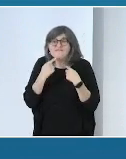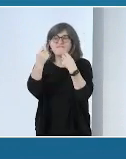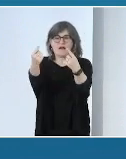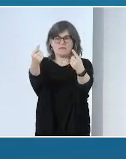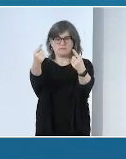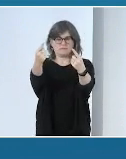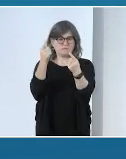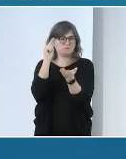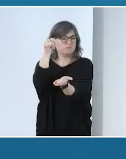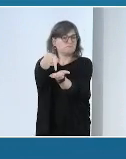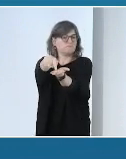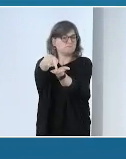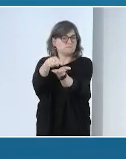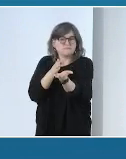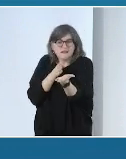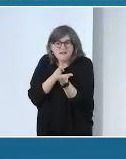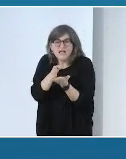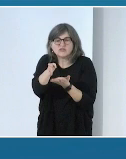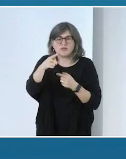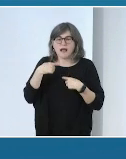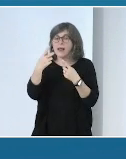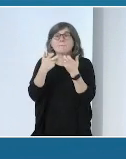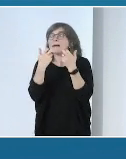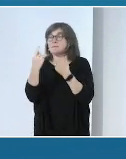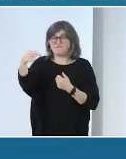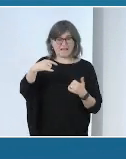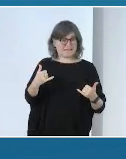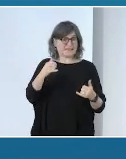souvenir qu'on a pour venir à l'INJS, par exemple,